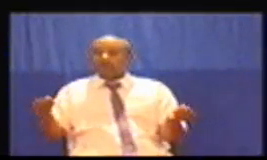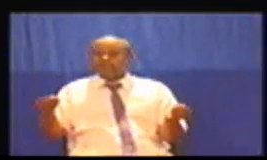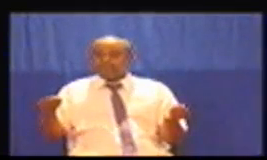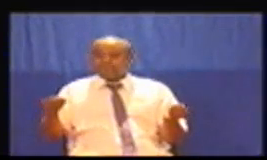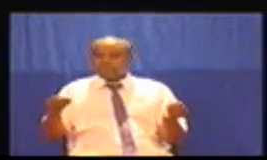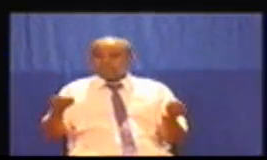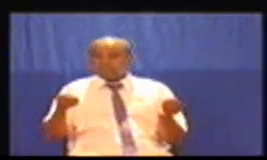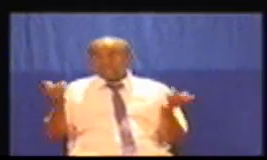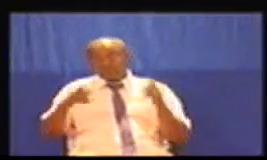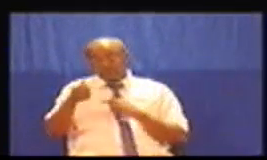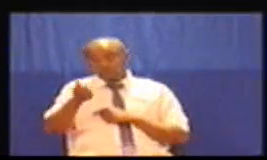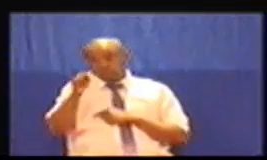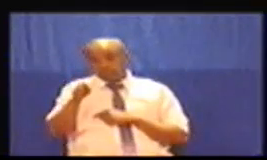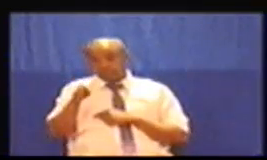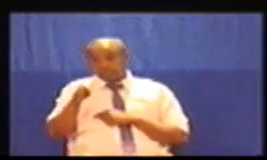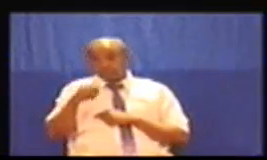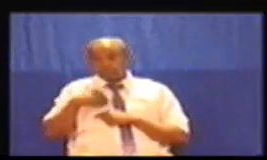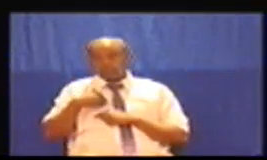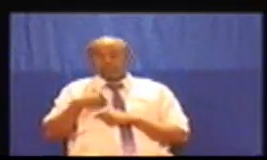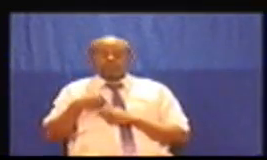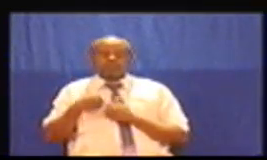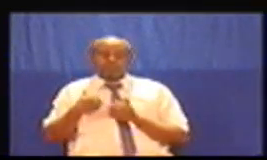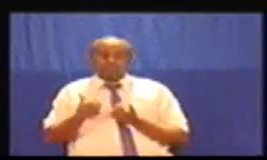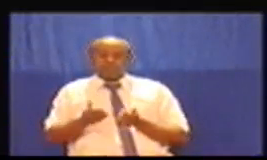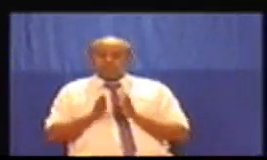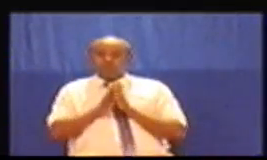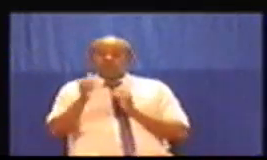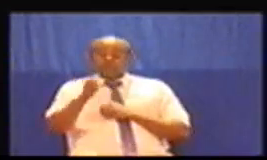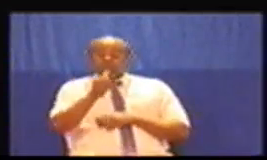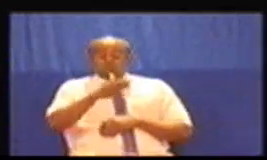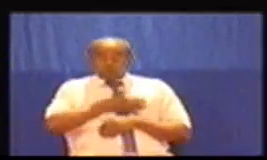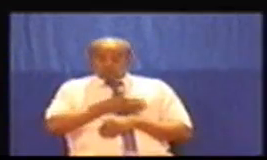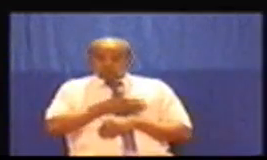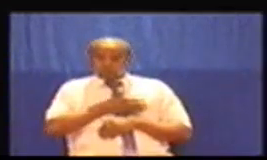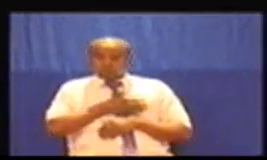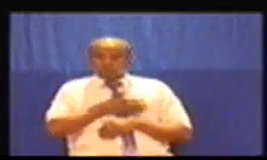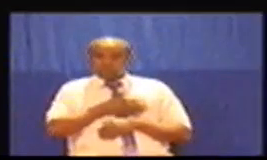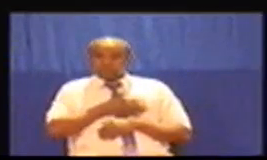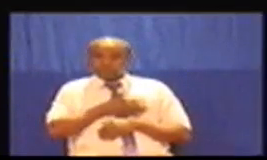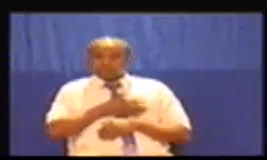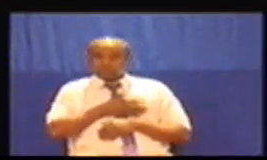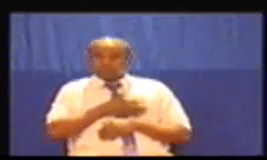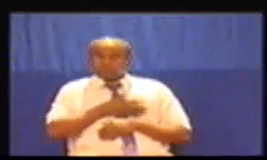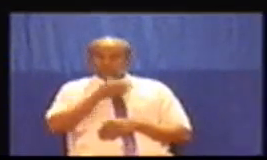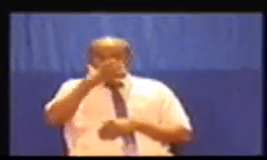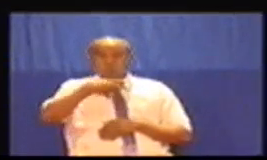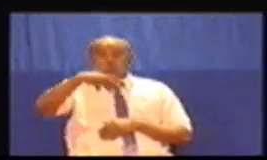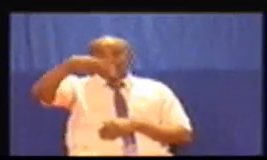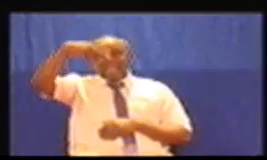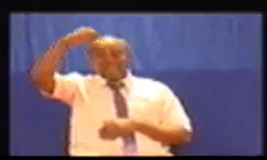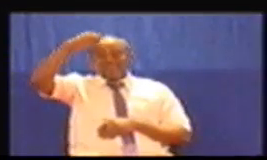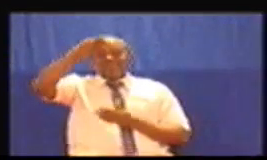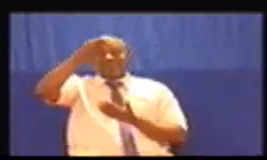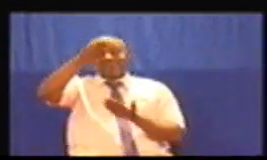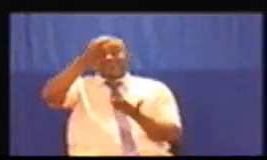yeye pia tunamwombea mzee wetu ili roho yake iweze kupokelewa